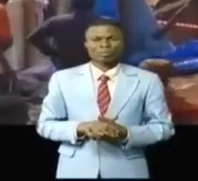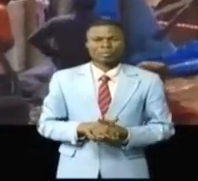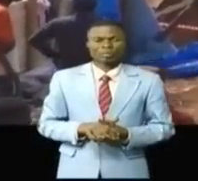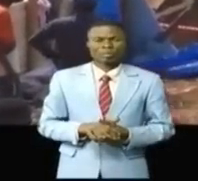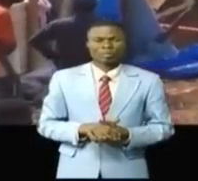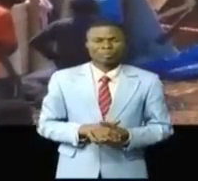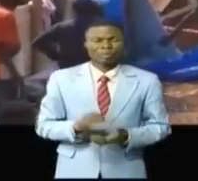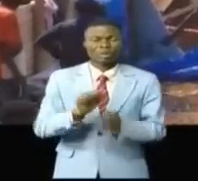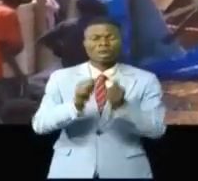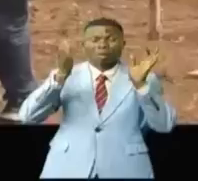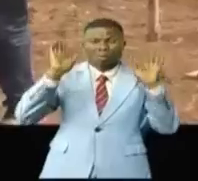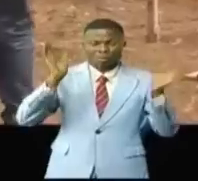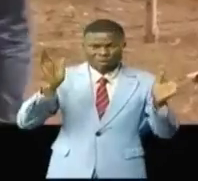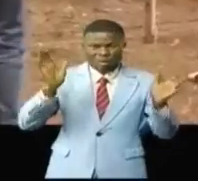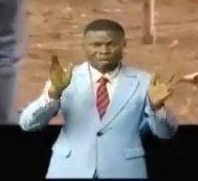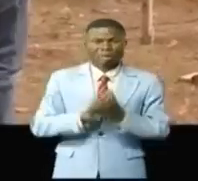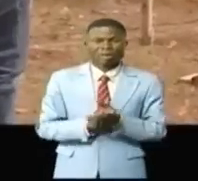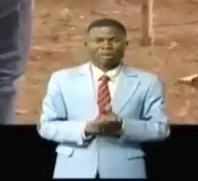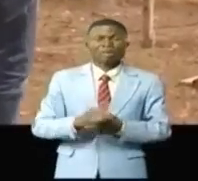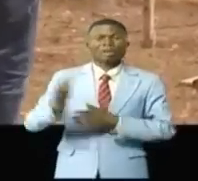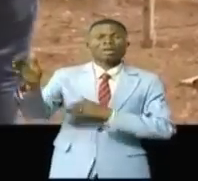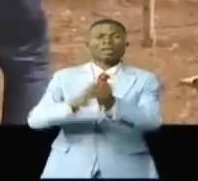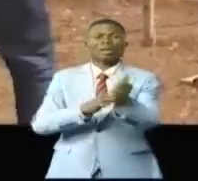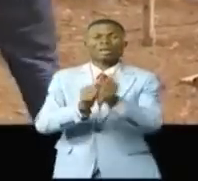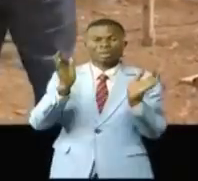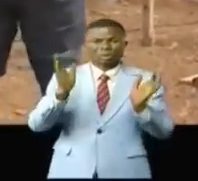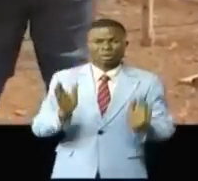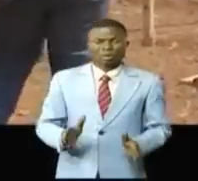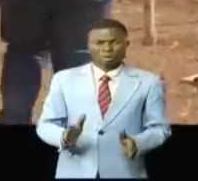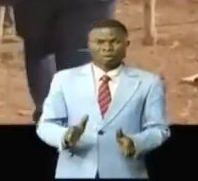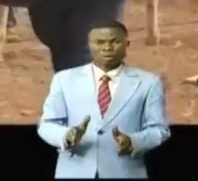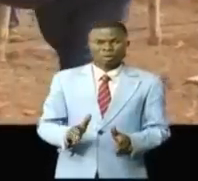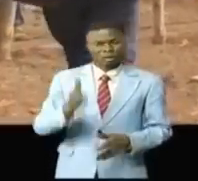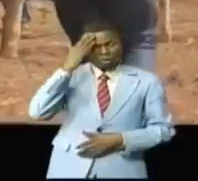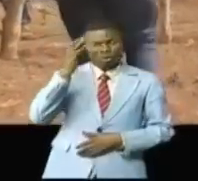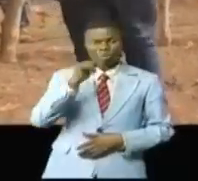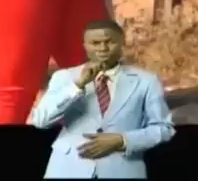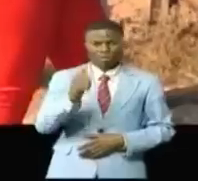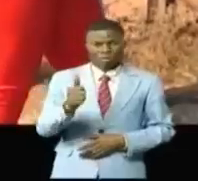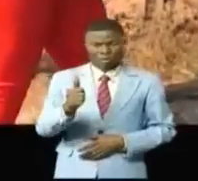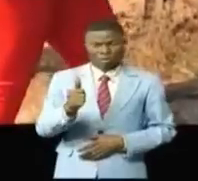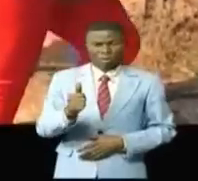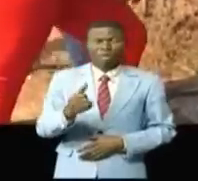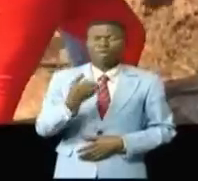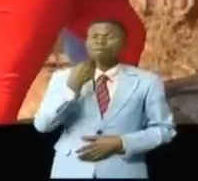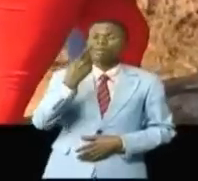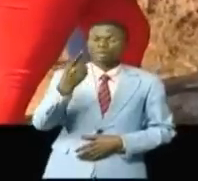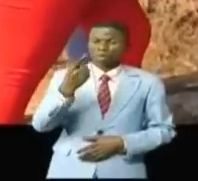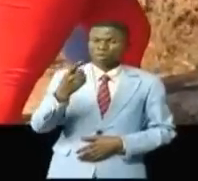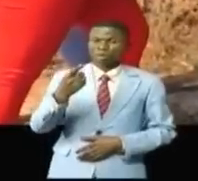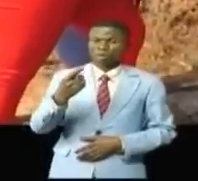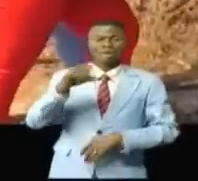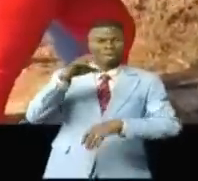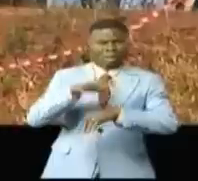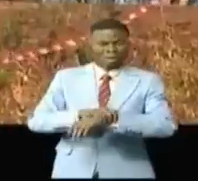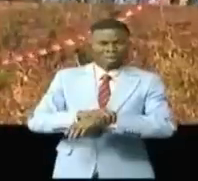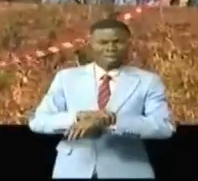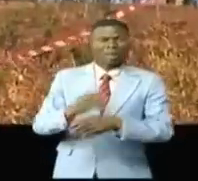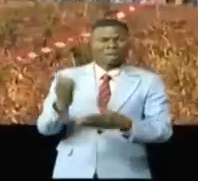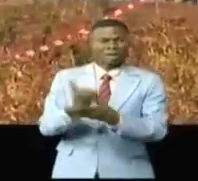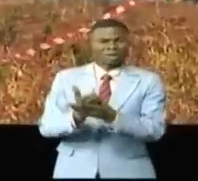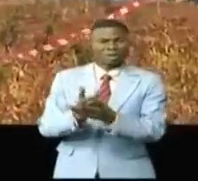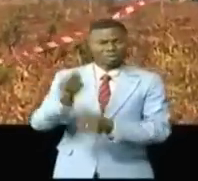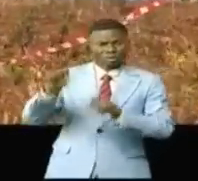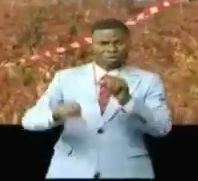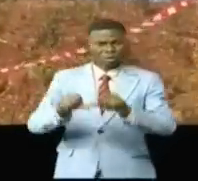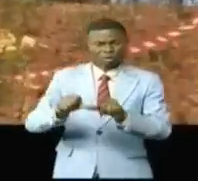est catastrophique. Les spoliateurs, qui jusque-là inconnus et prétend être en détention des titres, s'est donné